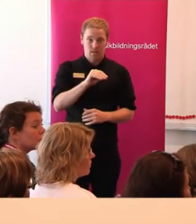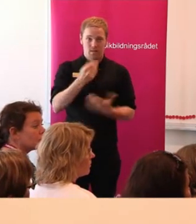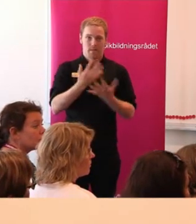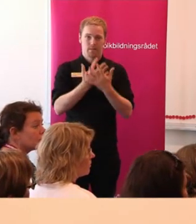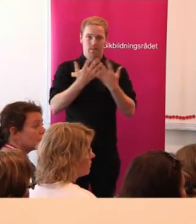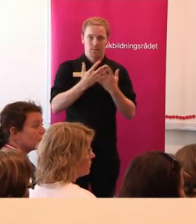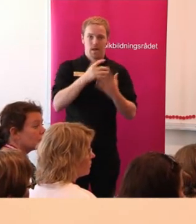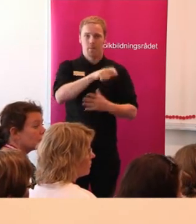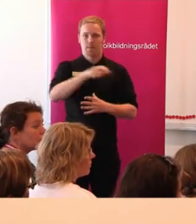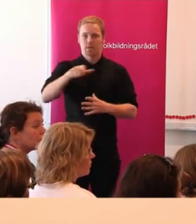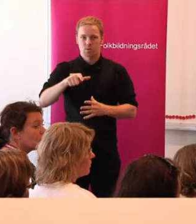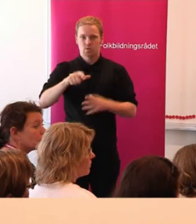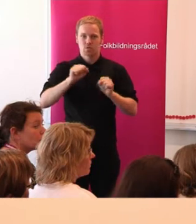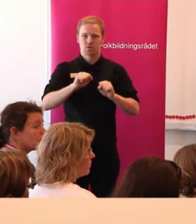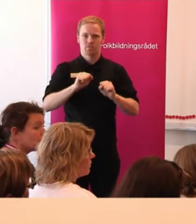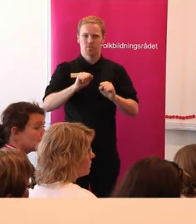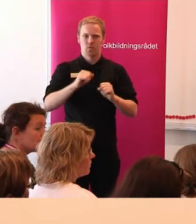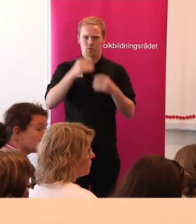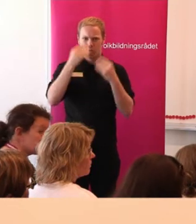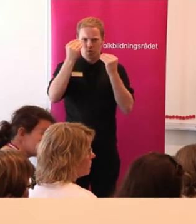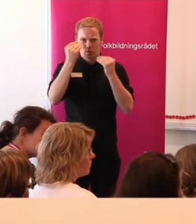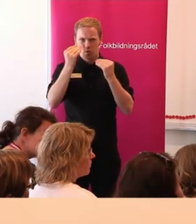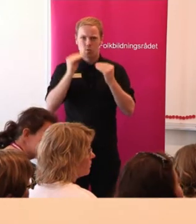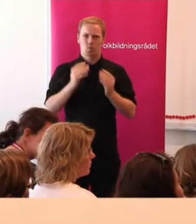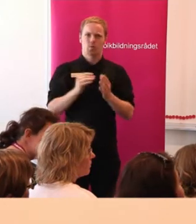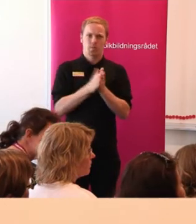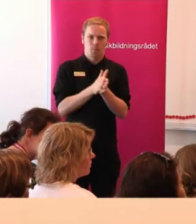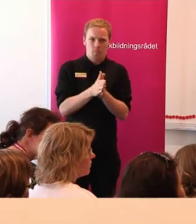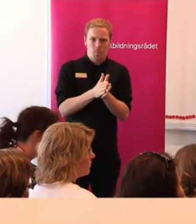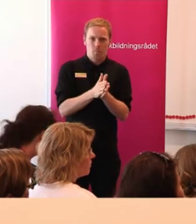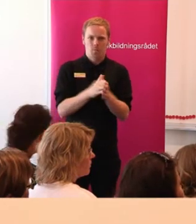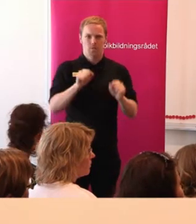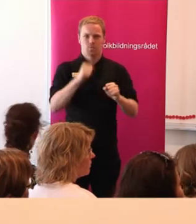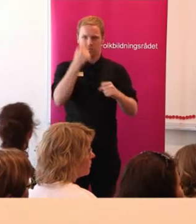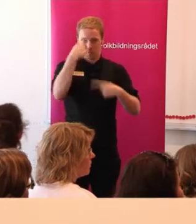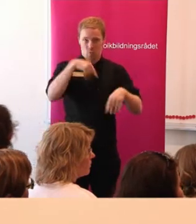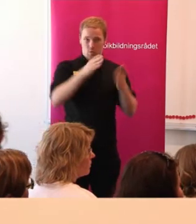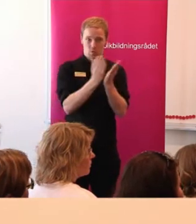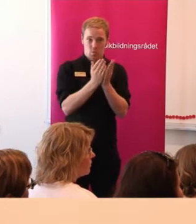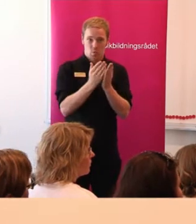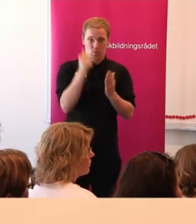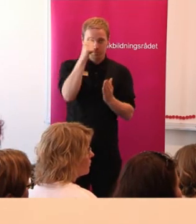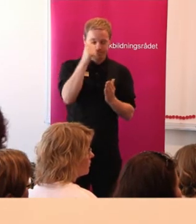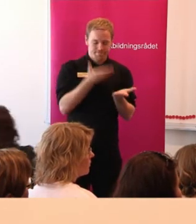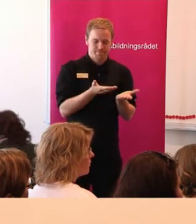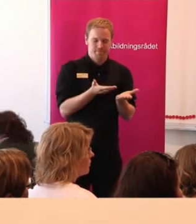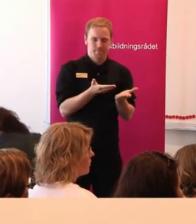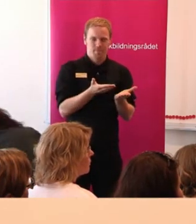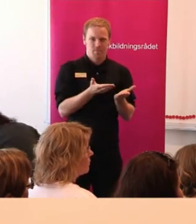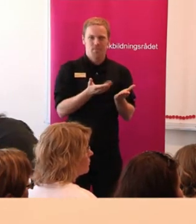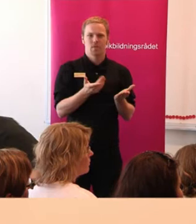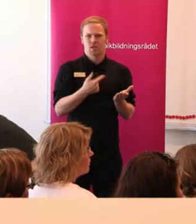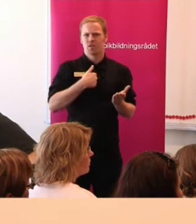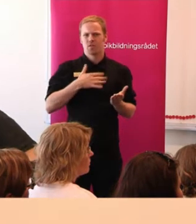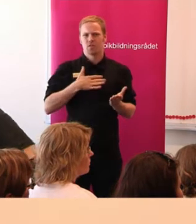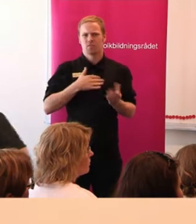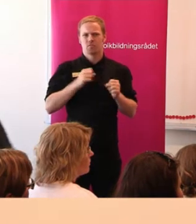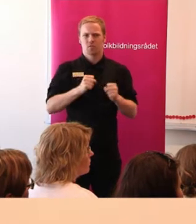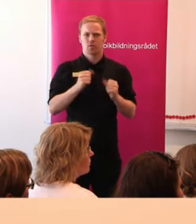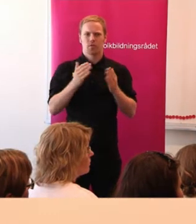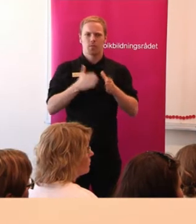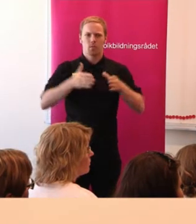fler personer som ska bli studiemotiverade och studera på folkhögskola, så tycker jag också att man bör öka på antalet platser på allmän kurs. För de